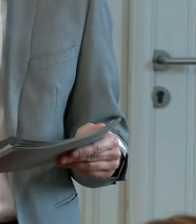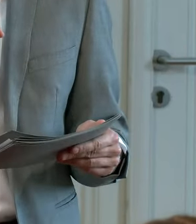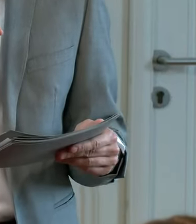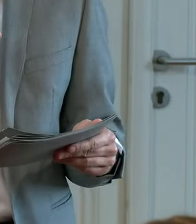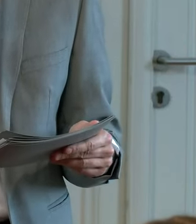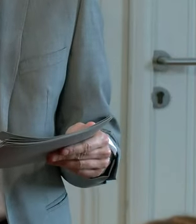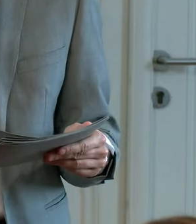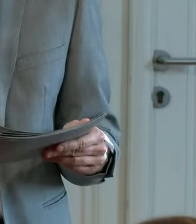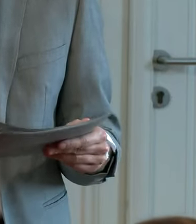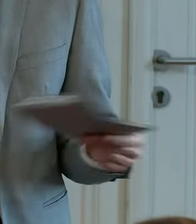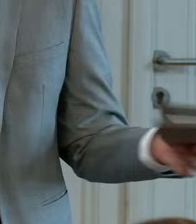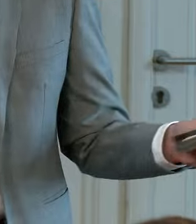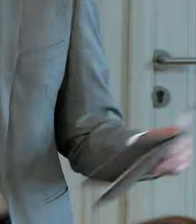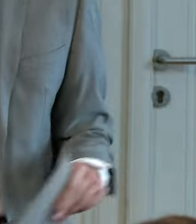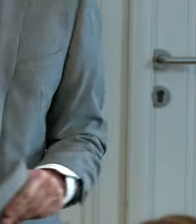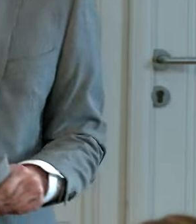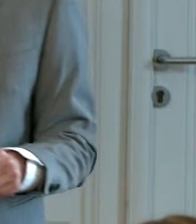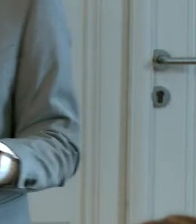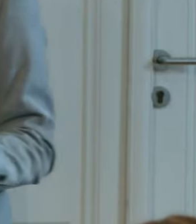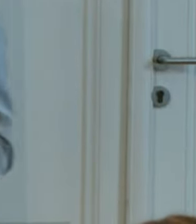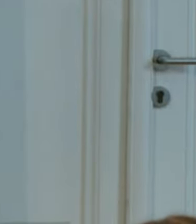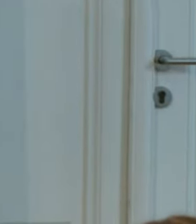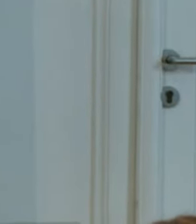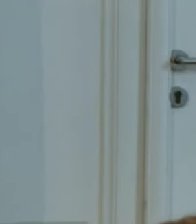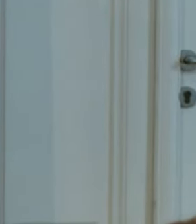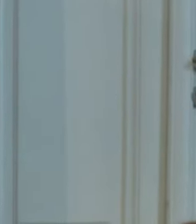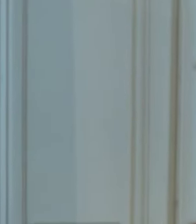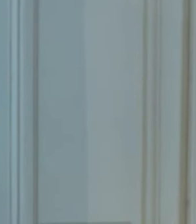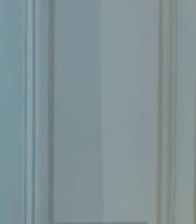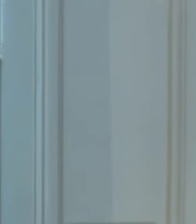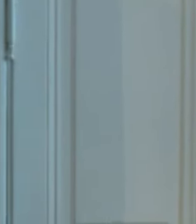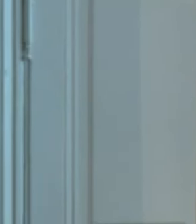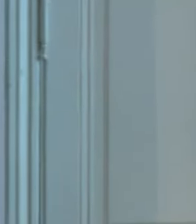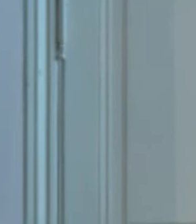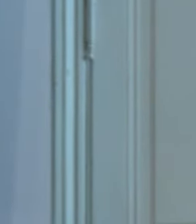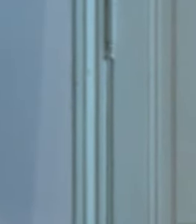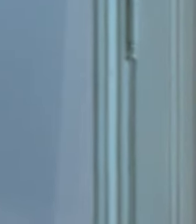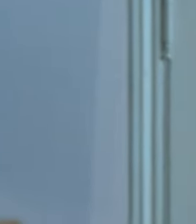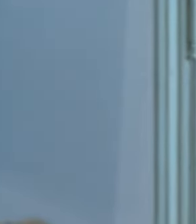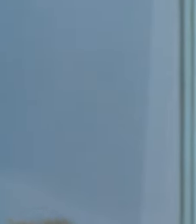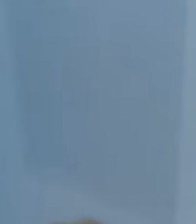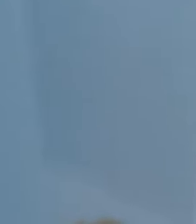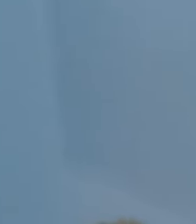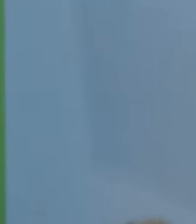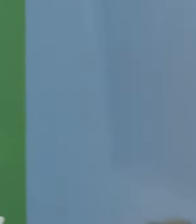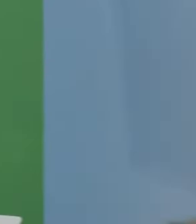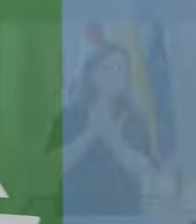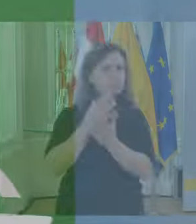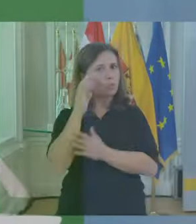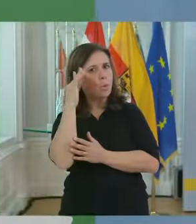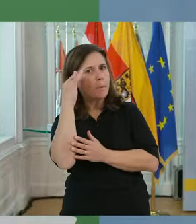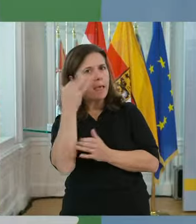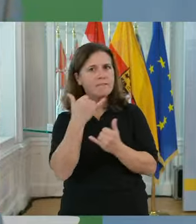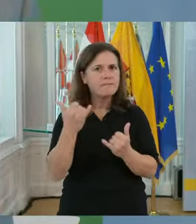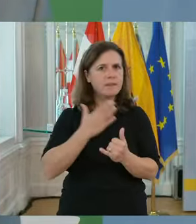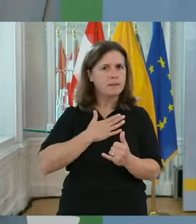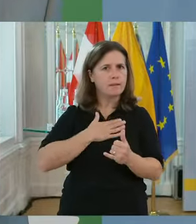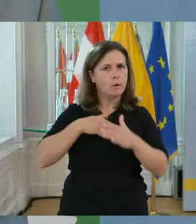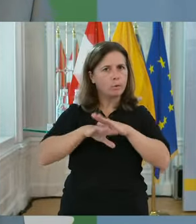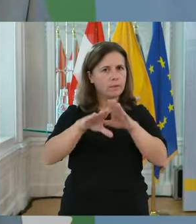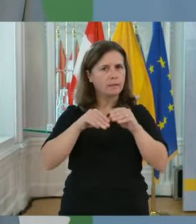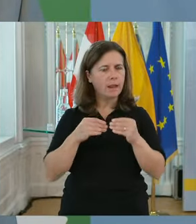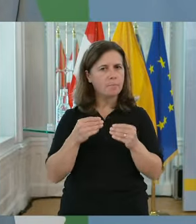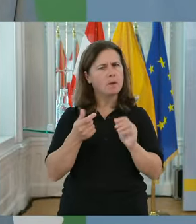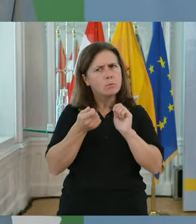Inklusion bekommen. Wenn Sie nun auf den Geschmack gekommen sind und sich zumindest Gedanken darüber machen, wie Sie das in Ihrem Unternehmen